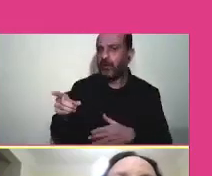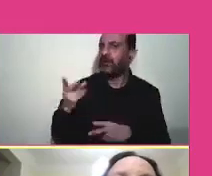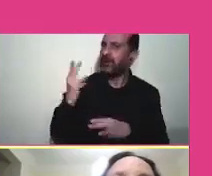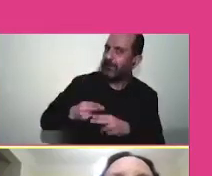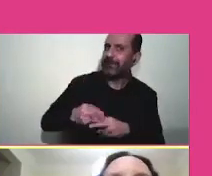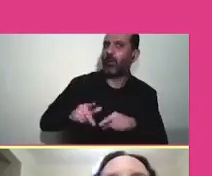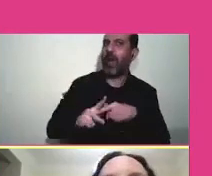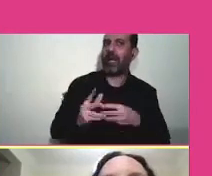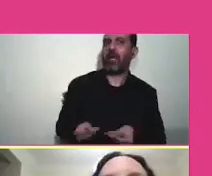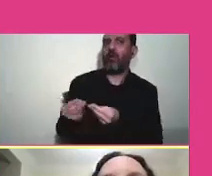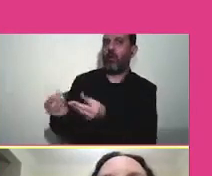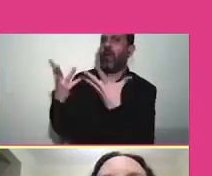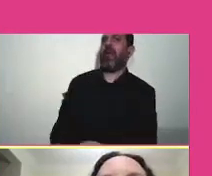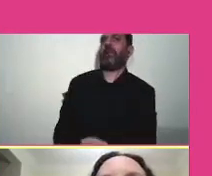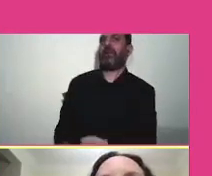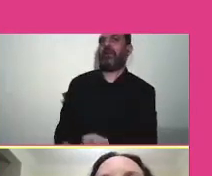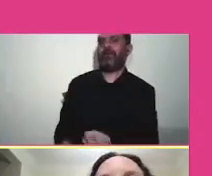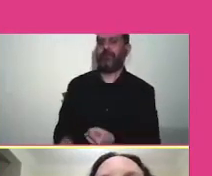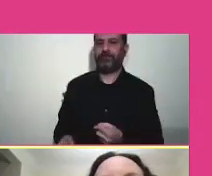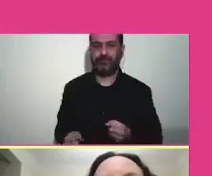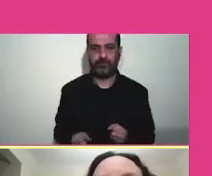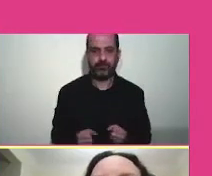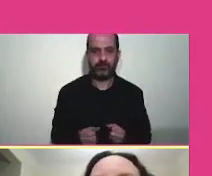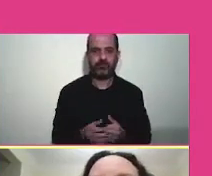αναπηρίας. Σε αυτά τα